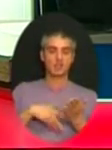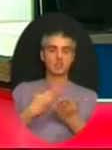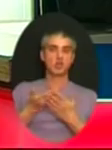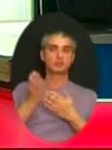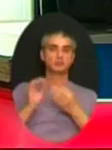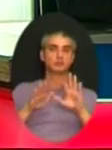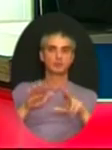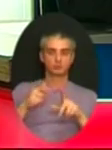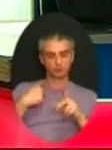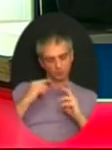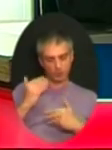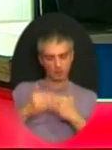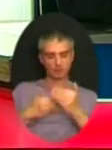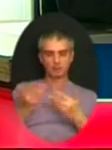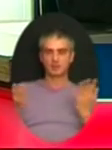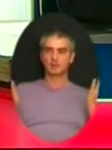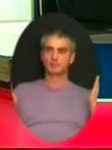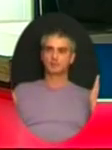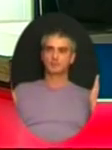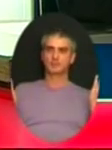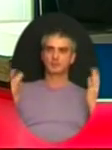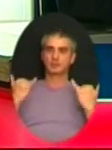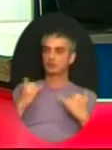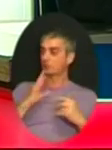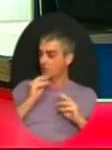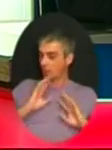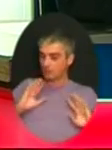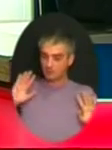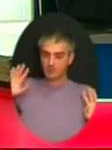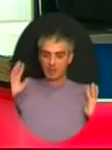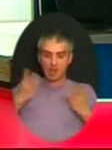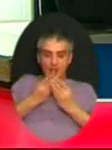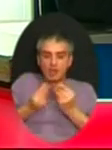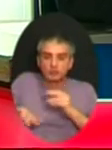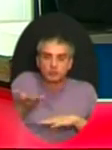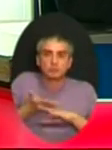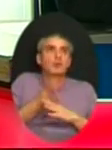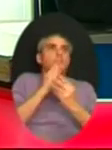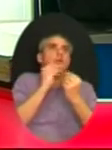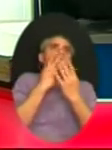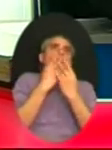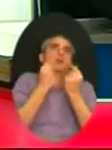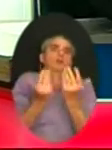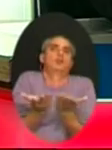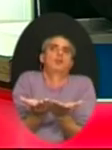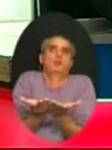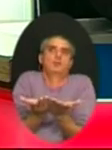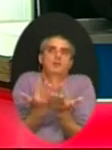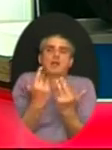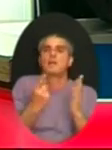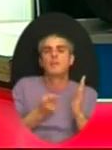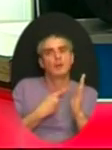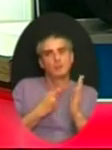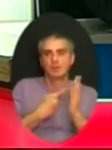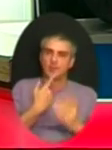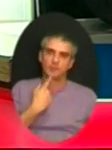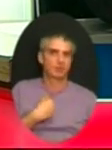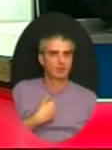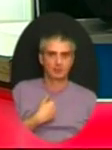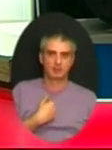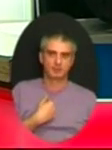משפטי לממשלה, נוכל להתקדם. ועד אז אפשר לדבר על חשדות שעולים, על פרסומים שהמשטרה מפרסמת? אז מדברים על חשדות, אבל כמה פעמים, אור, תגיד